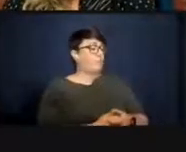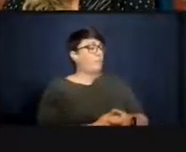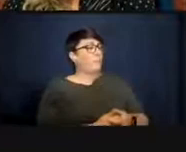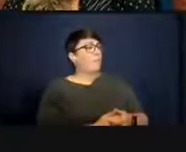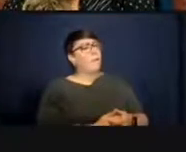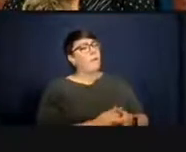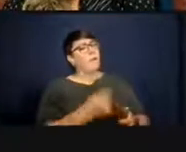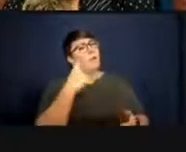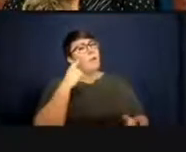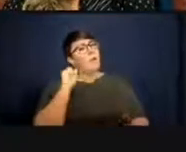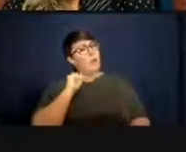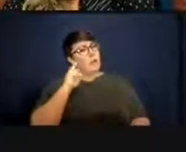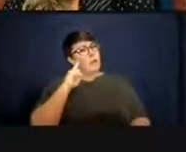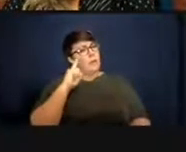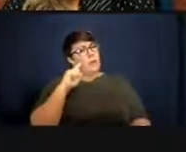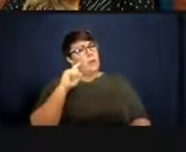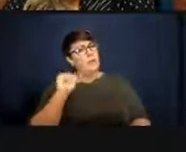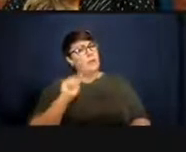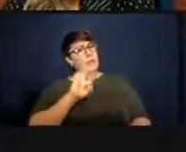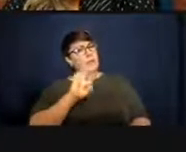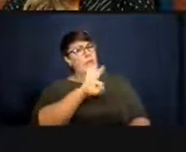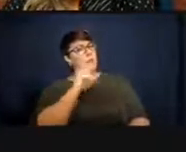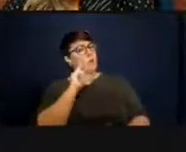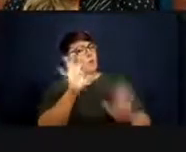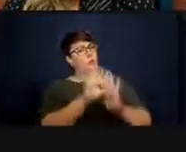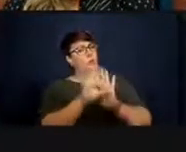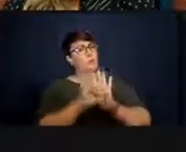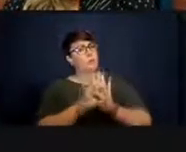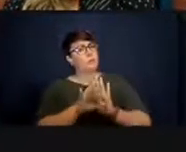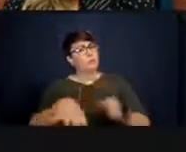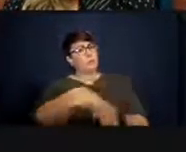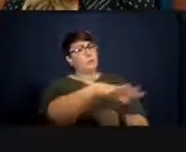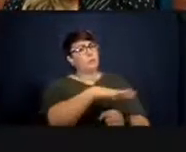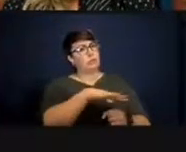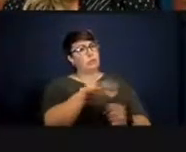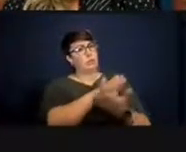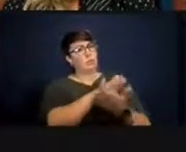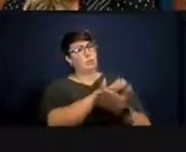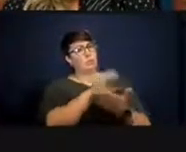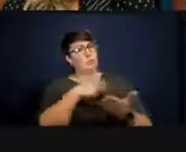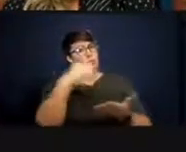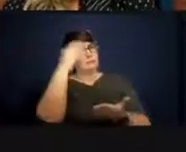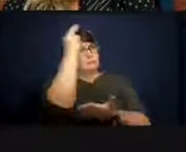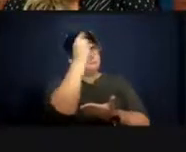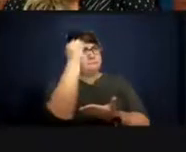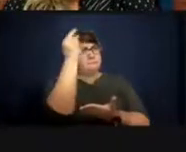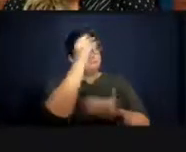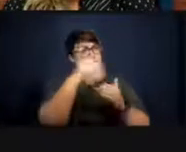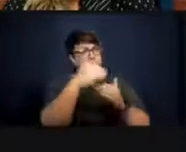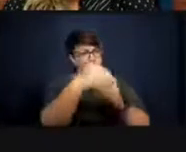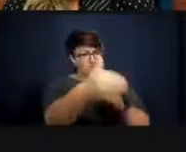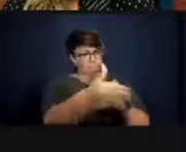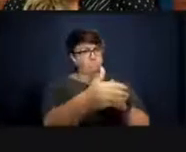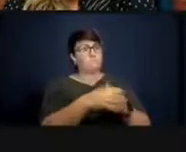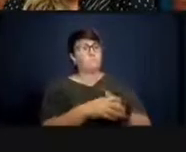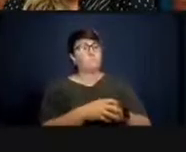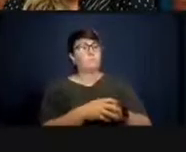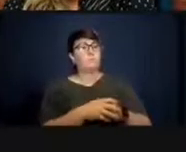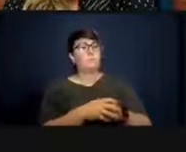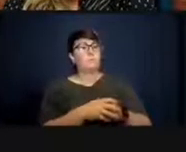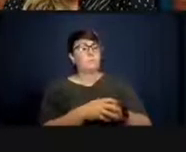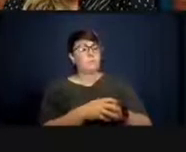tutaendelea mbele kuhusiana na walimu katika shule za sumaku.